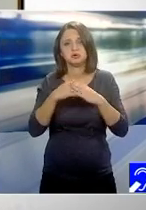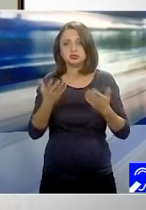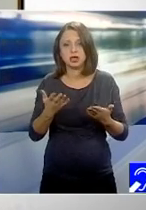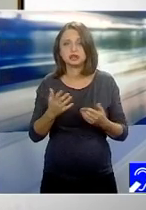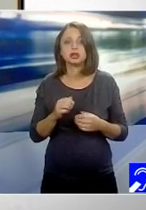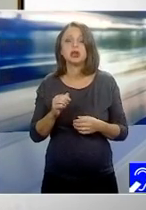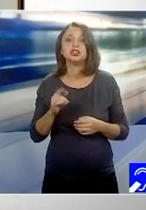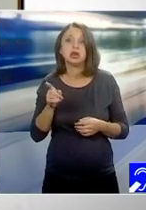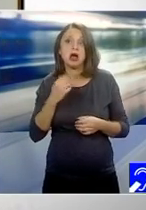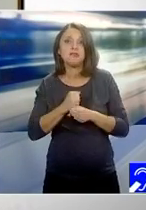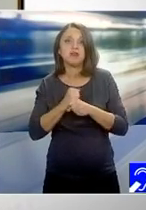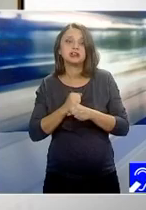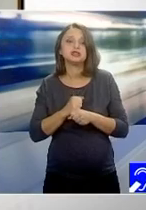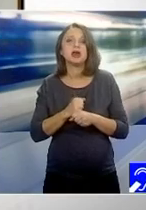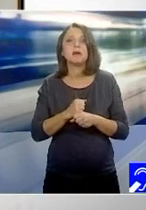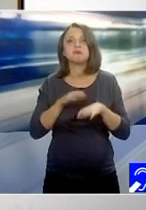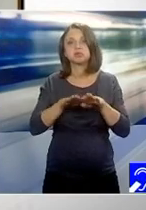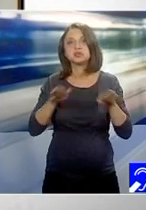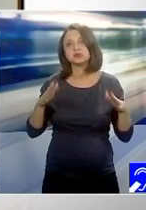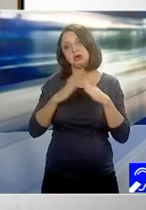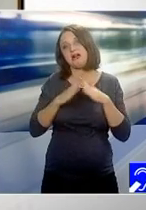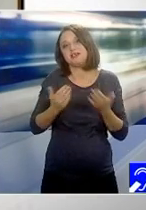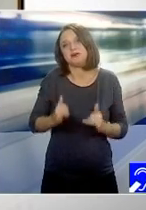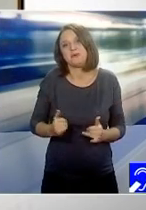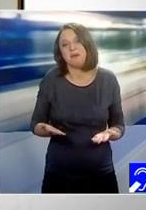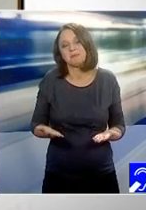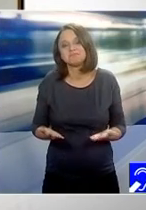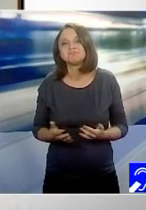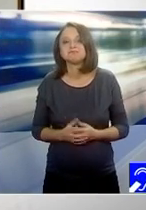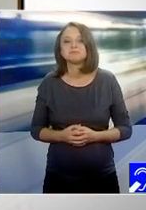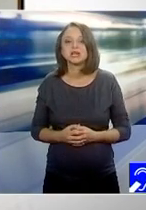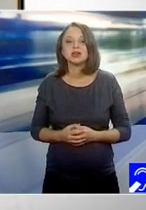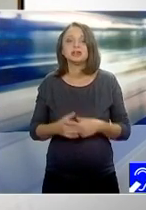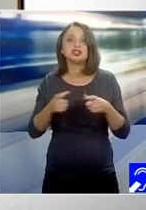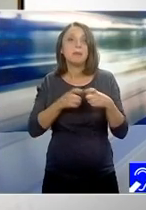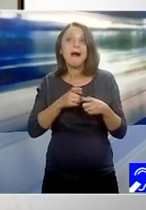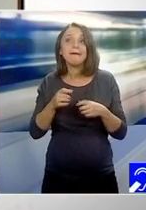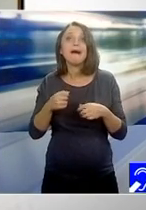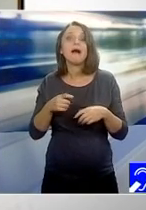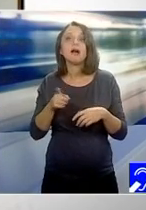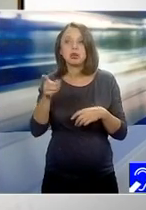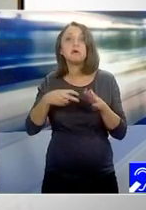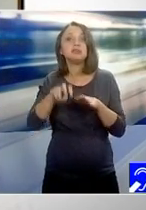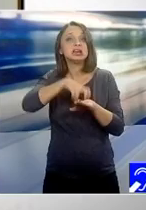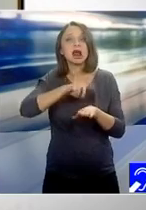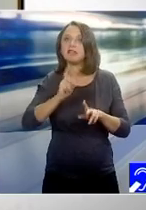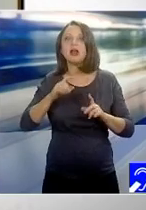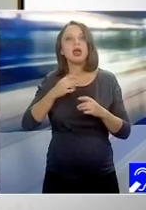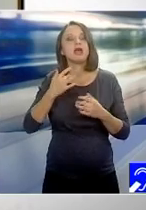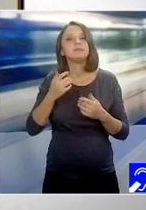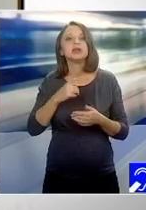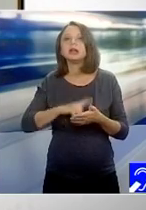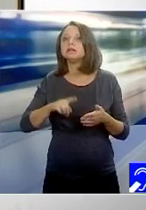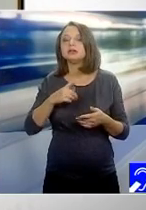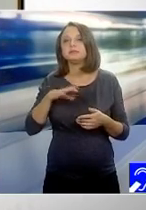din Irlanda la care și-a făcut se ipotecă și la care a avut toate investițiile nu a vrut să-i dea credit și atunci a intervenit o